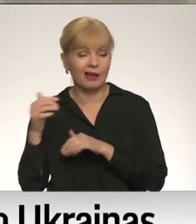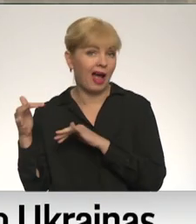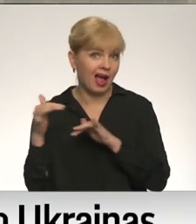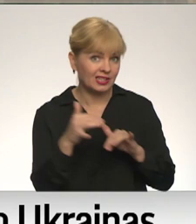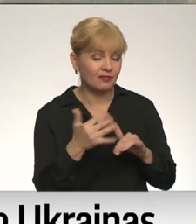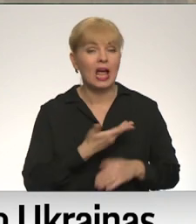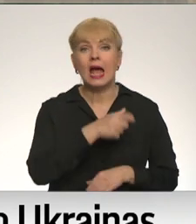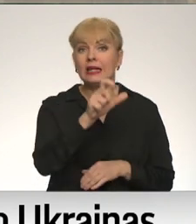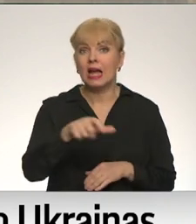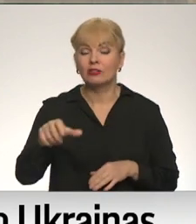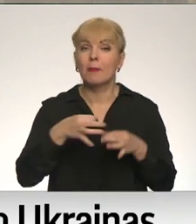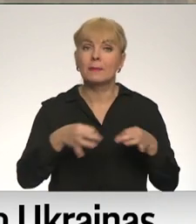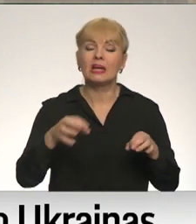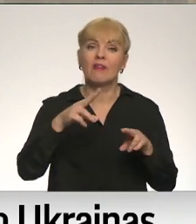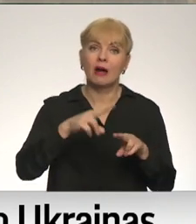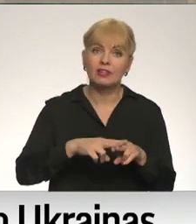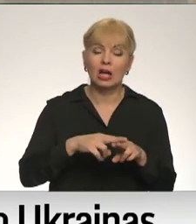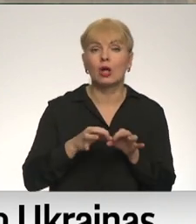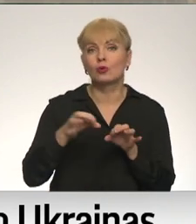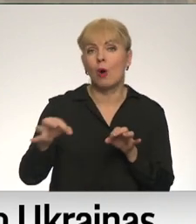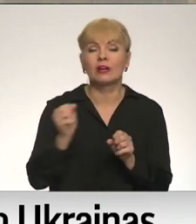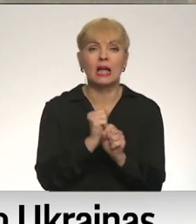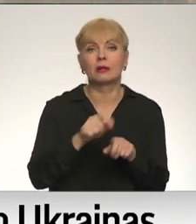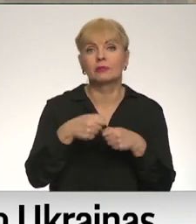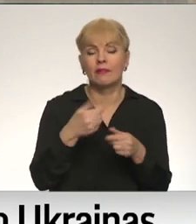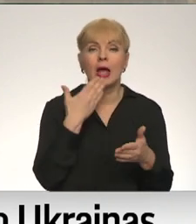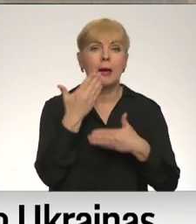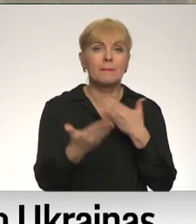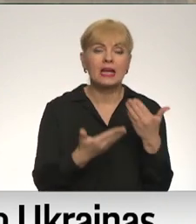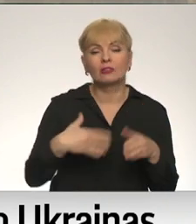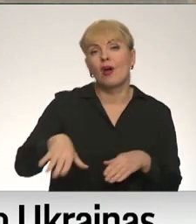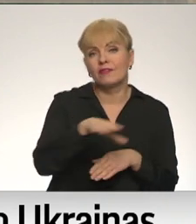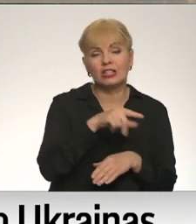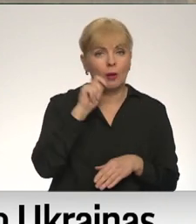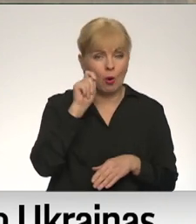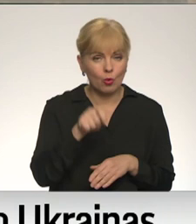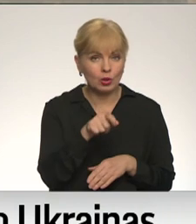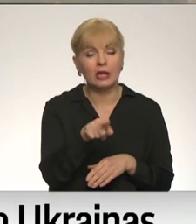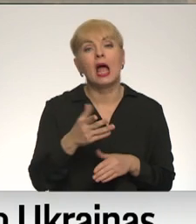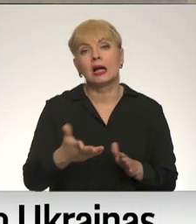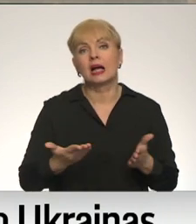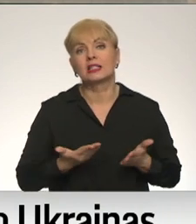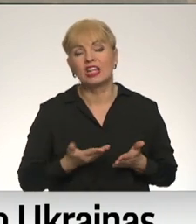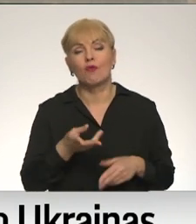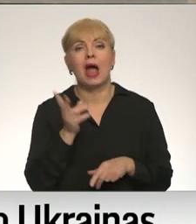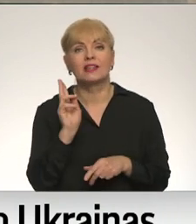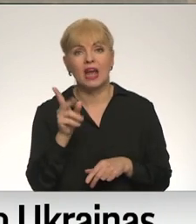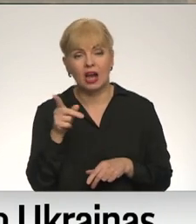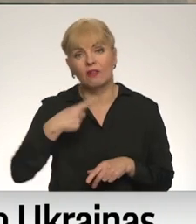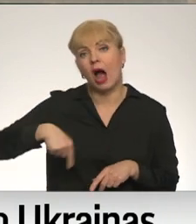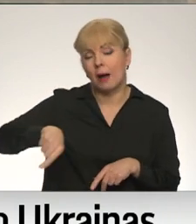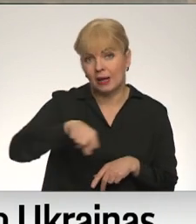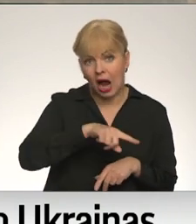iedzīvotājiem. Vakanšu skaita ziņā novada esošie darba devēji varētu piedāvāt darbu visiem ukraiņiem, kas šobrīd apmetušies uz dzīvi Čekavā un tās